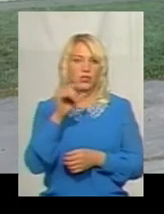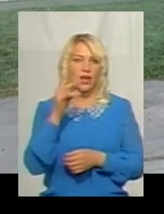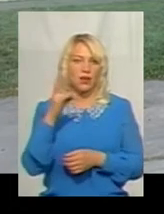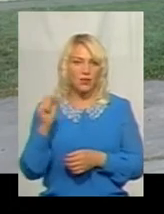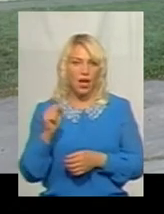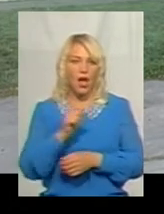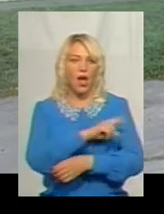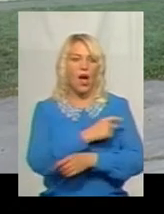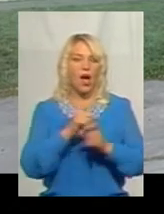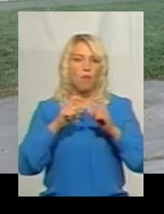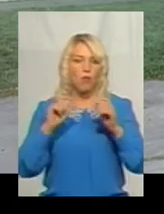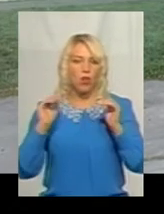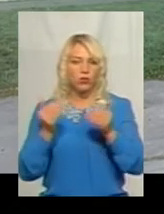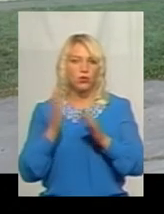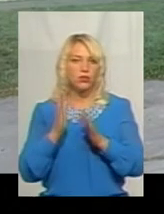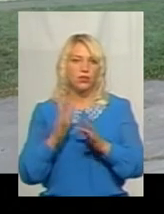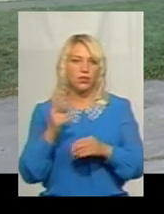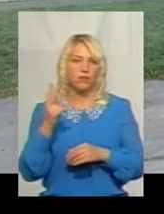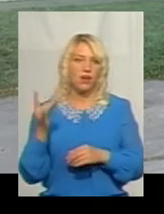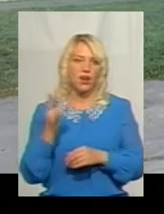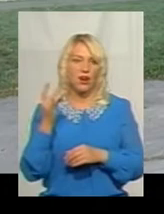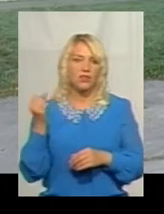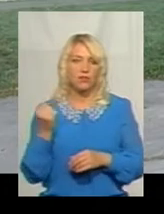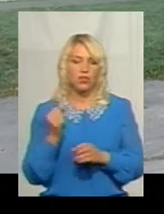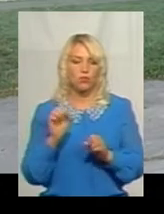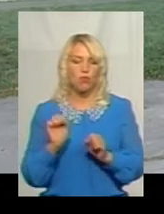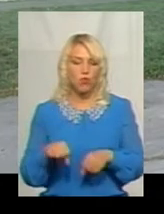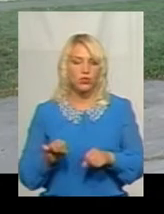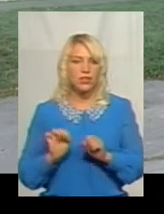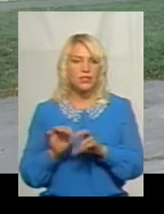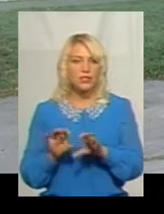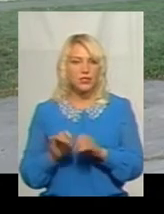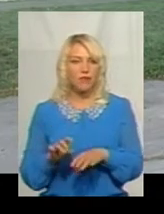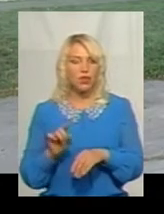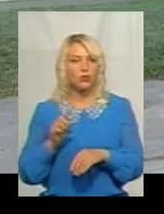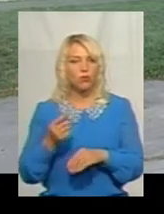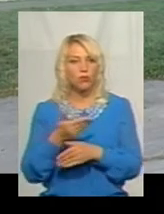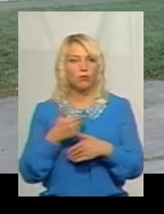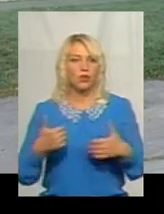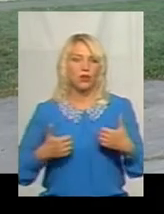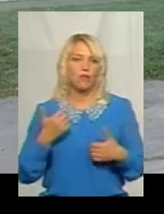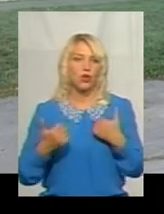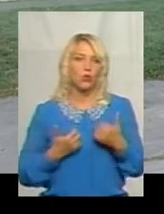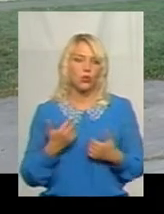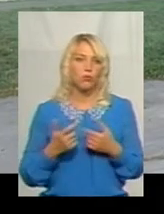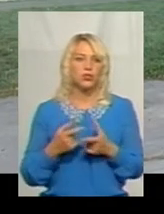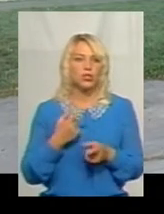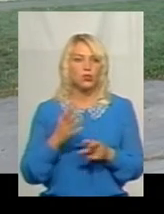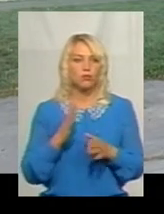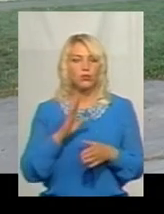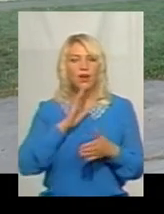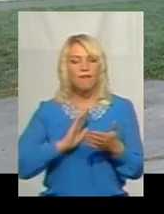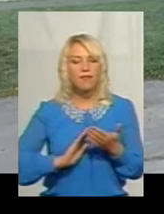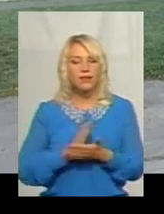амбулаторії можна здавати тільки два рази на тиждень аналізи. Тому ми хвилюємось, чи будуть